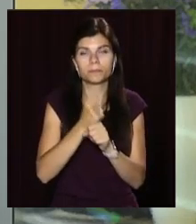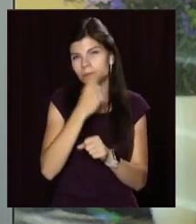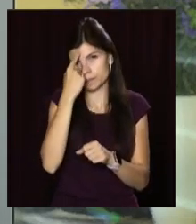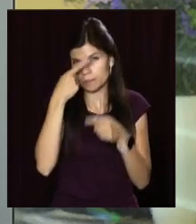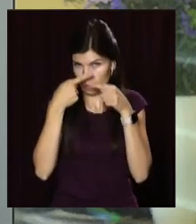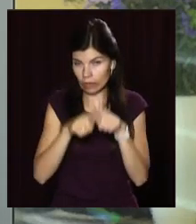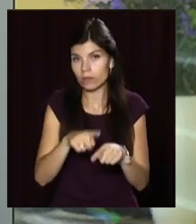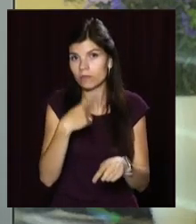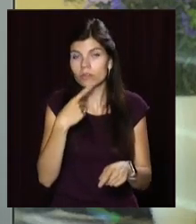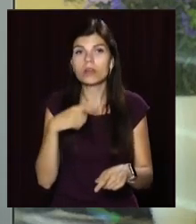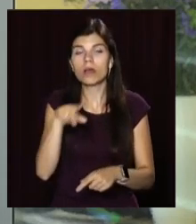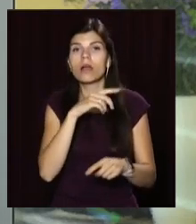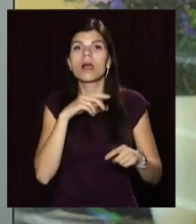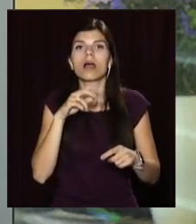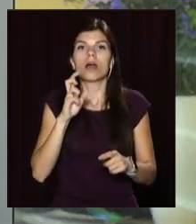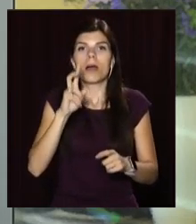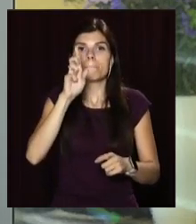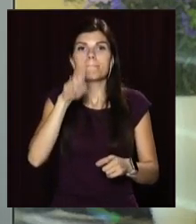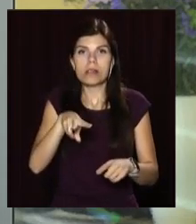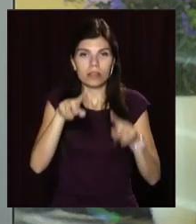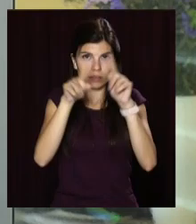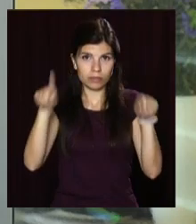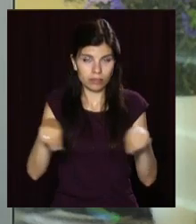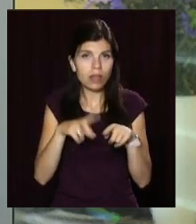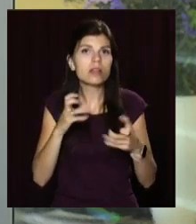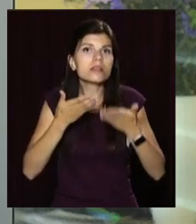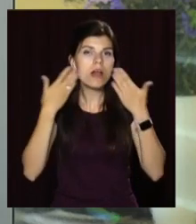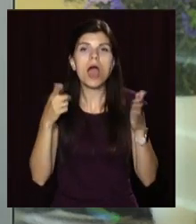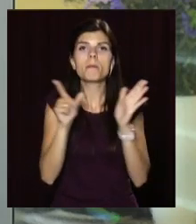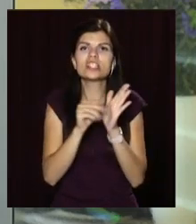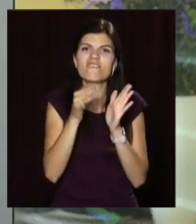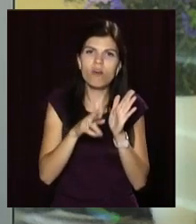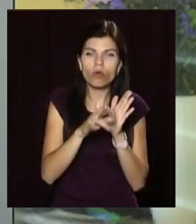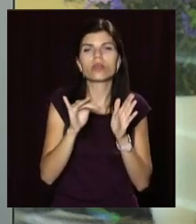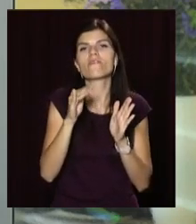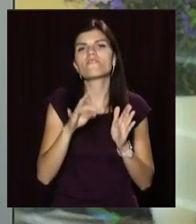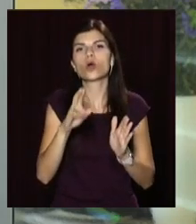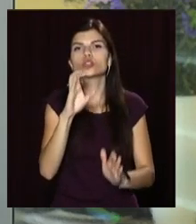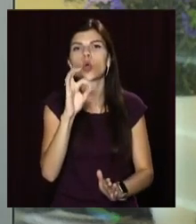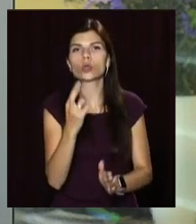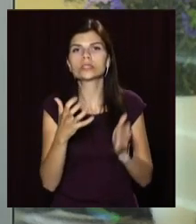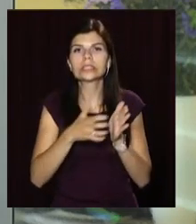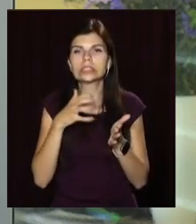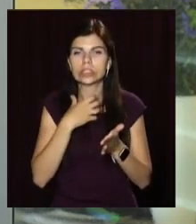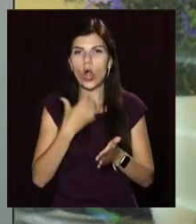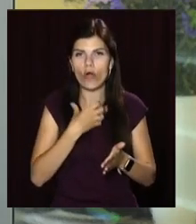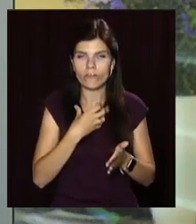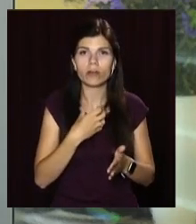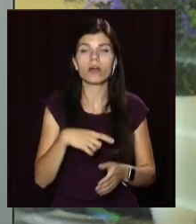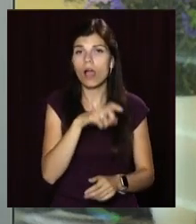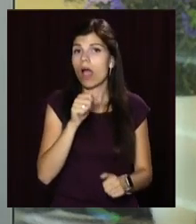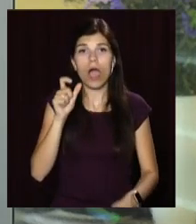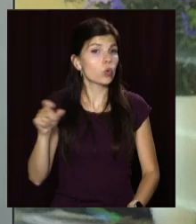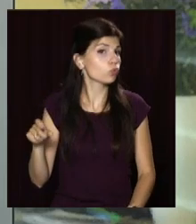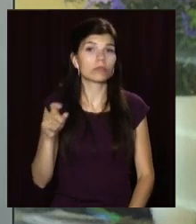Розробники інновації кажуть, роботодавці позбудуться паперової тяганини з пенсійним фондом і фондом соцстрахування. А людям